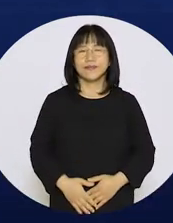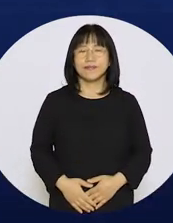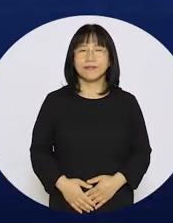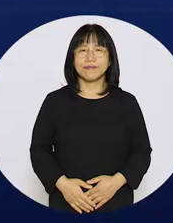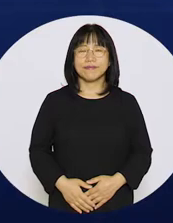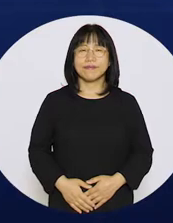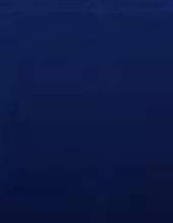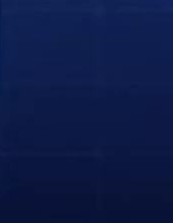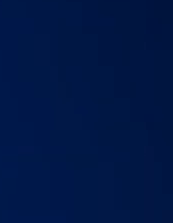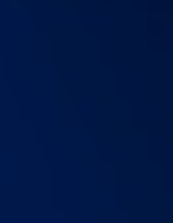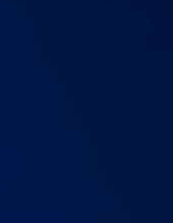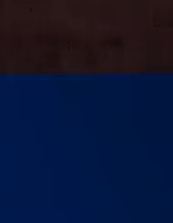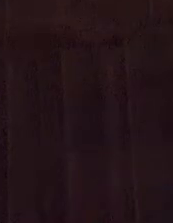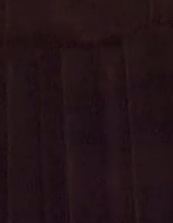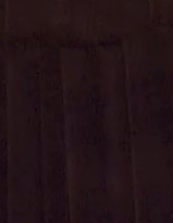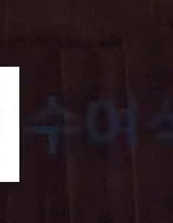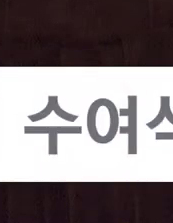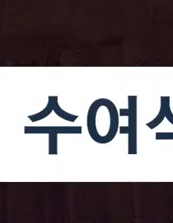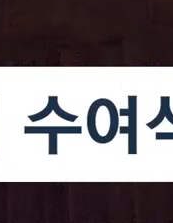소식입니다.